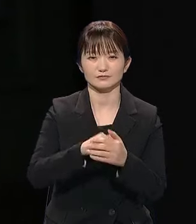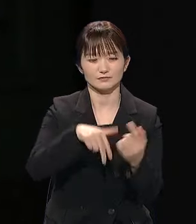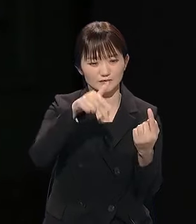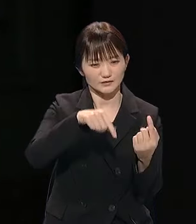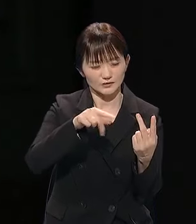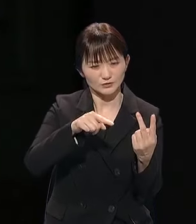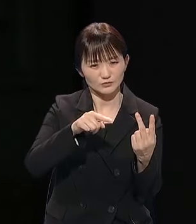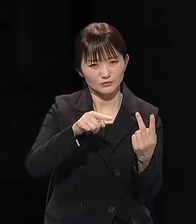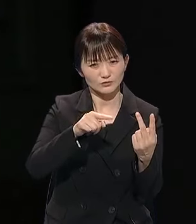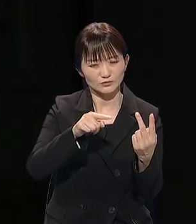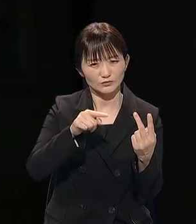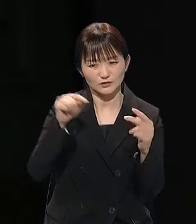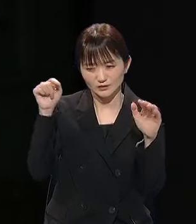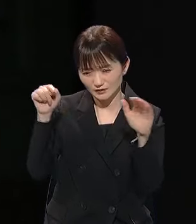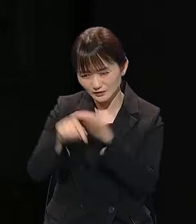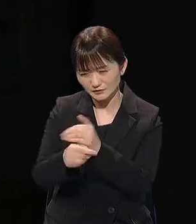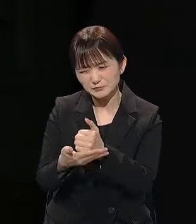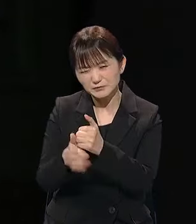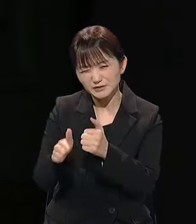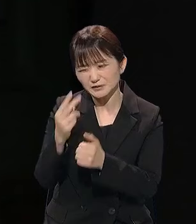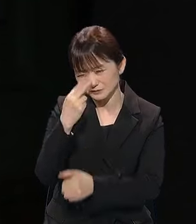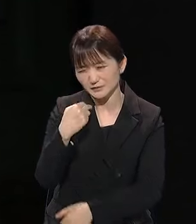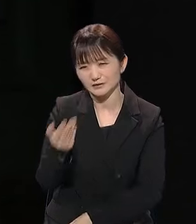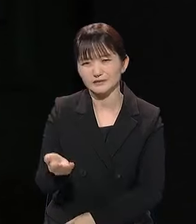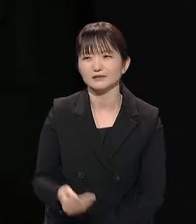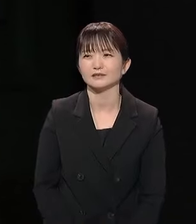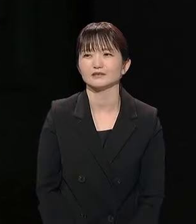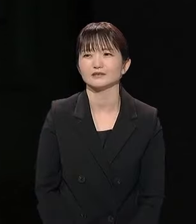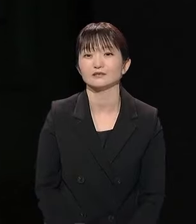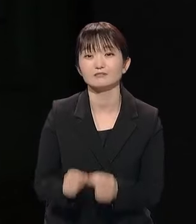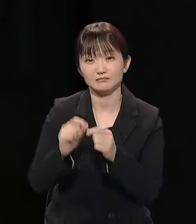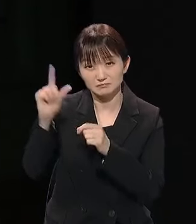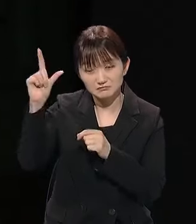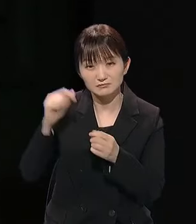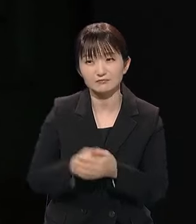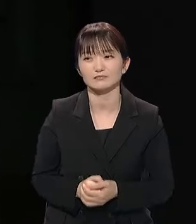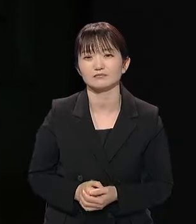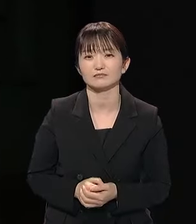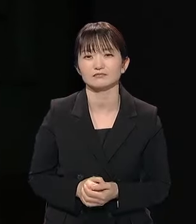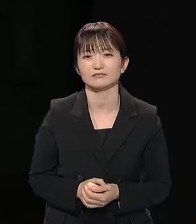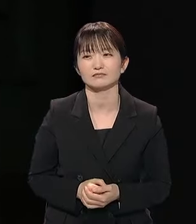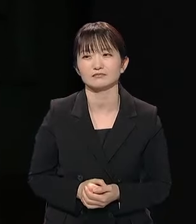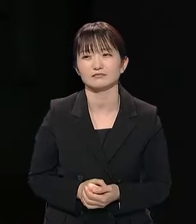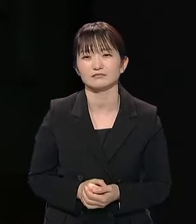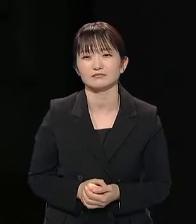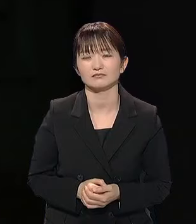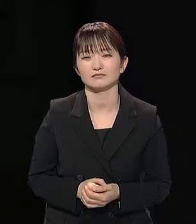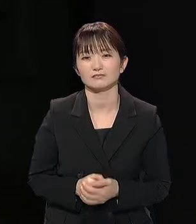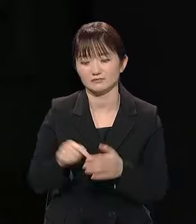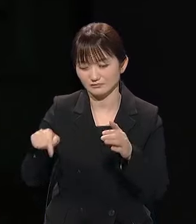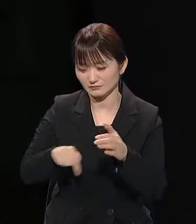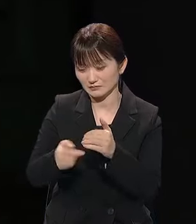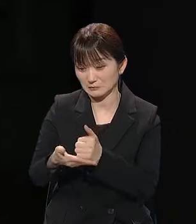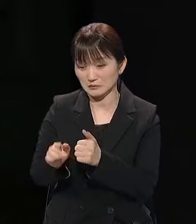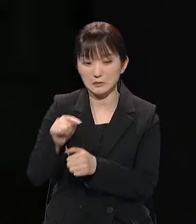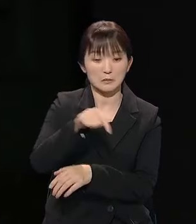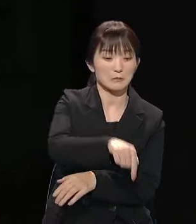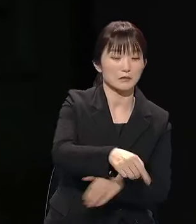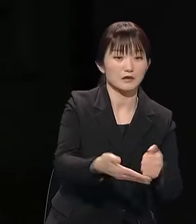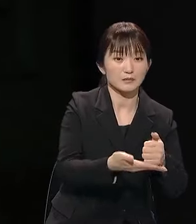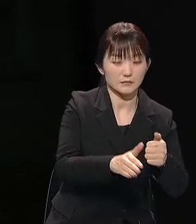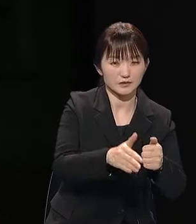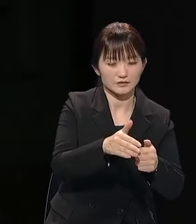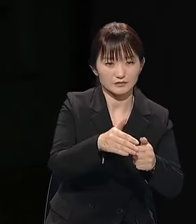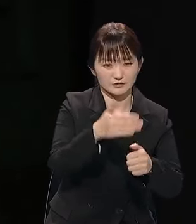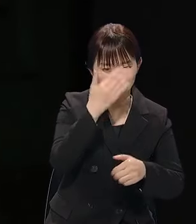번인데 그냥 좀 봐 주세요 또 이런 의견이 있긴 했는데요네 그래도 대부분은 바른 사람님 안에서 방귀 끼는 오빠 밖에 나가서도 방귀 대장